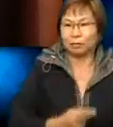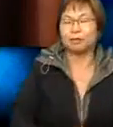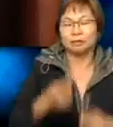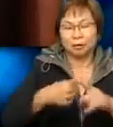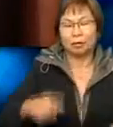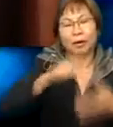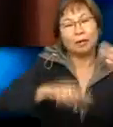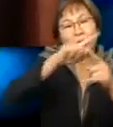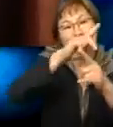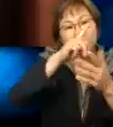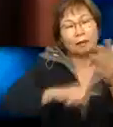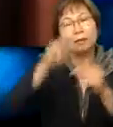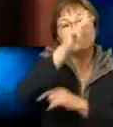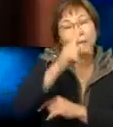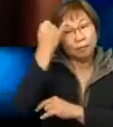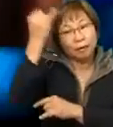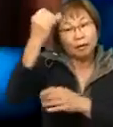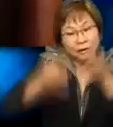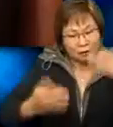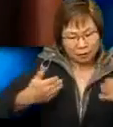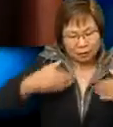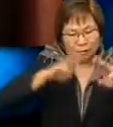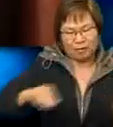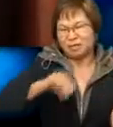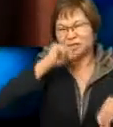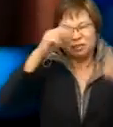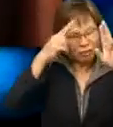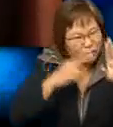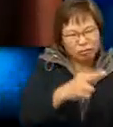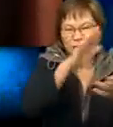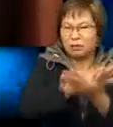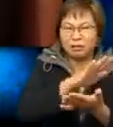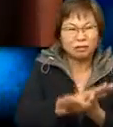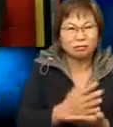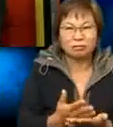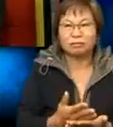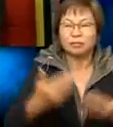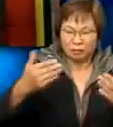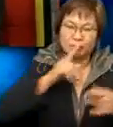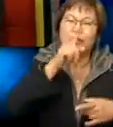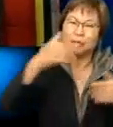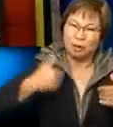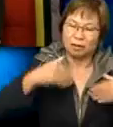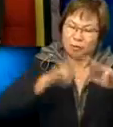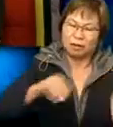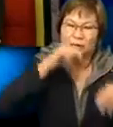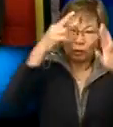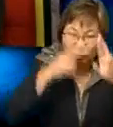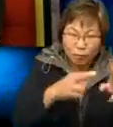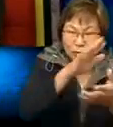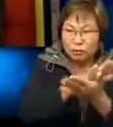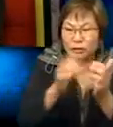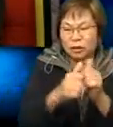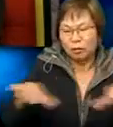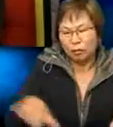Ati. Tapi, apakah pendapat Kak Ati jika ada pelajar yang langsung tidak menghormati sekolah? Memang ada pelajar yang tidak menghormati